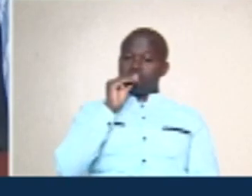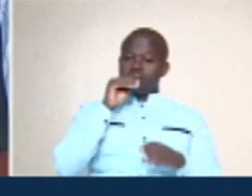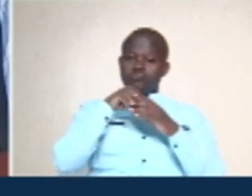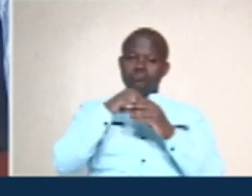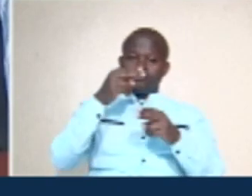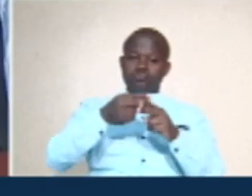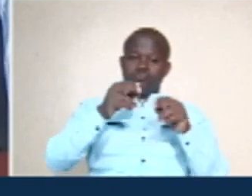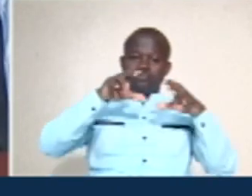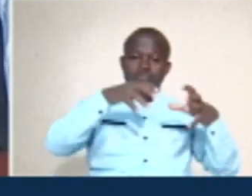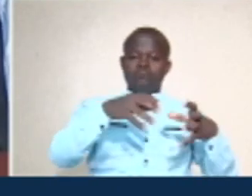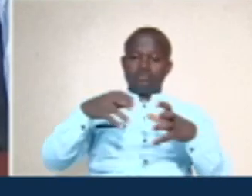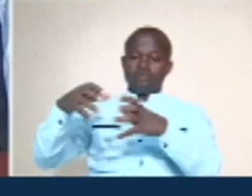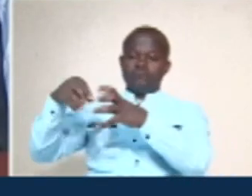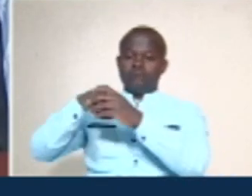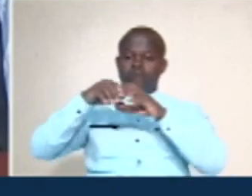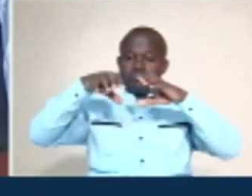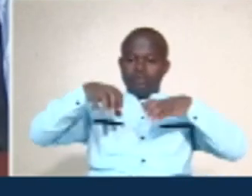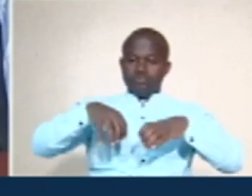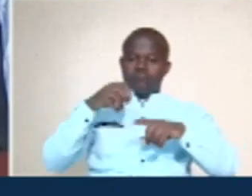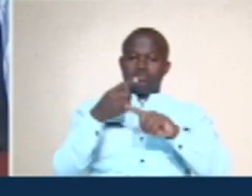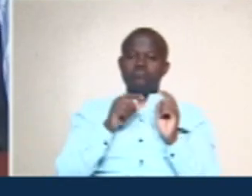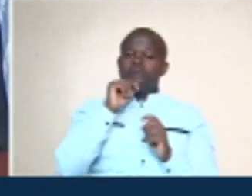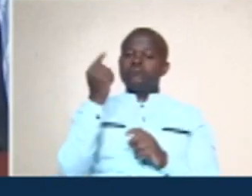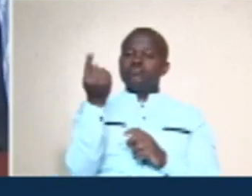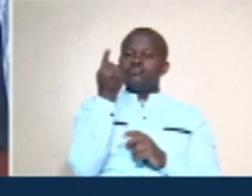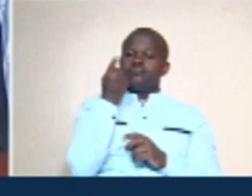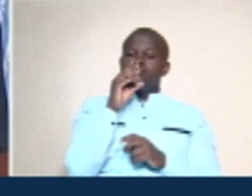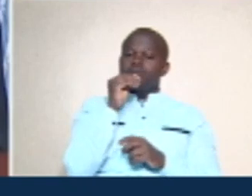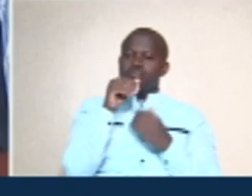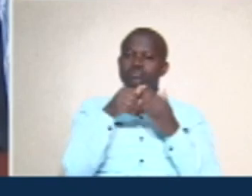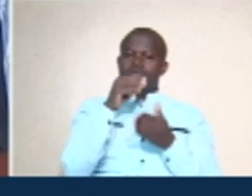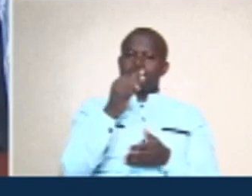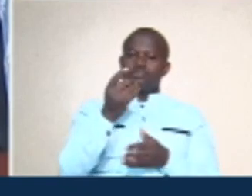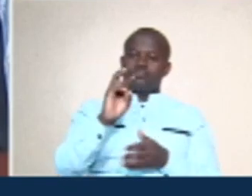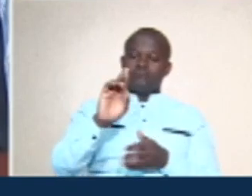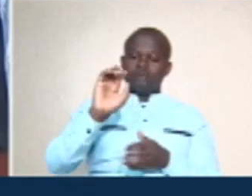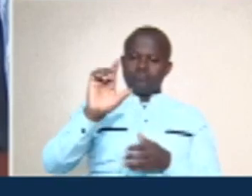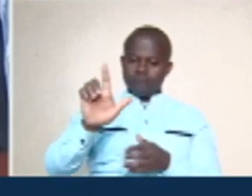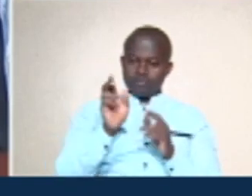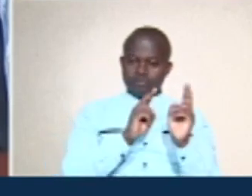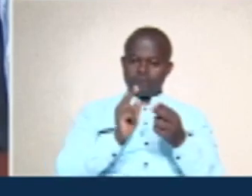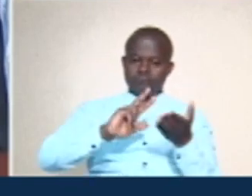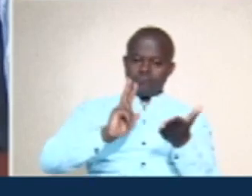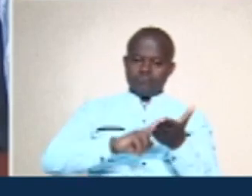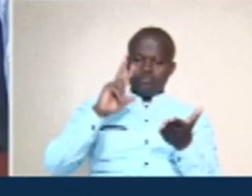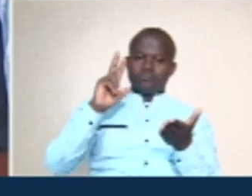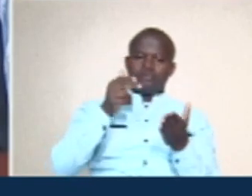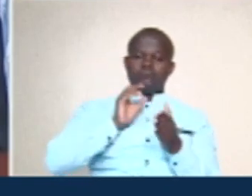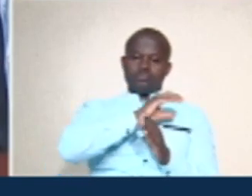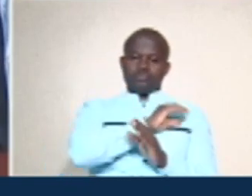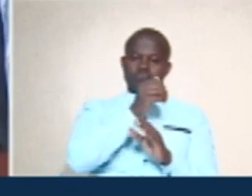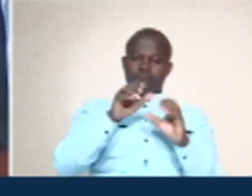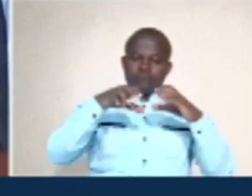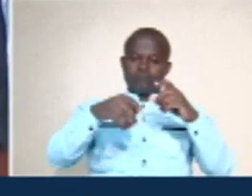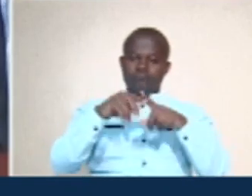mazina imitwe yitwaje intwaro muri Kongo, ariko nta na rimwe yigeze avuga FDLR isanzwe yaremejwe n'aka kanama ko ari